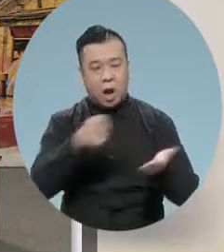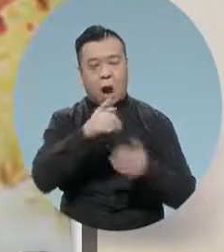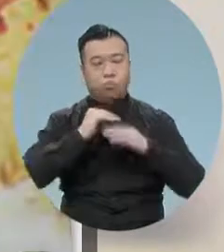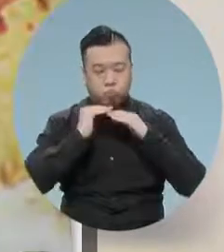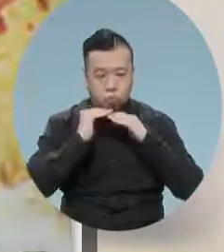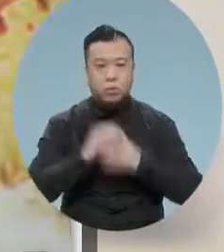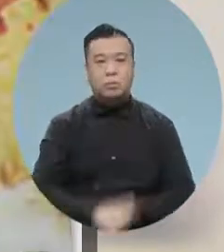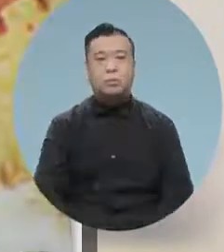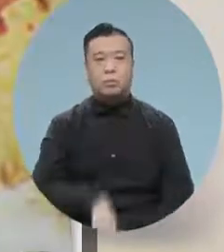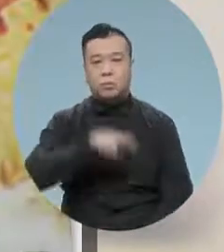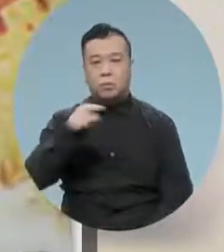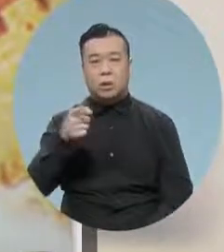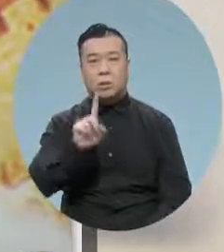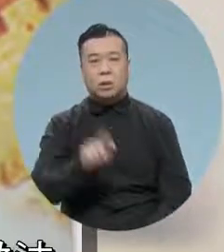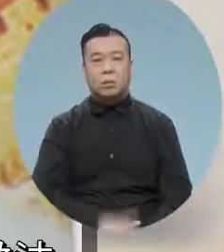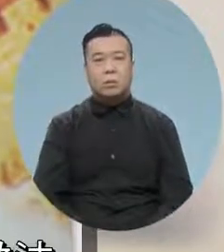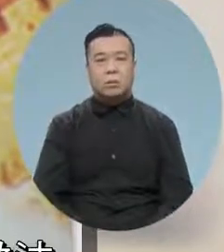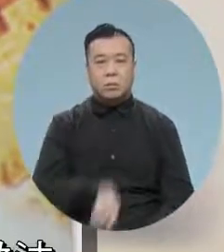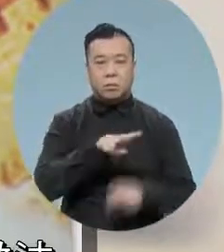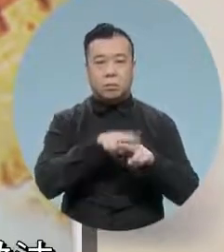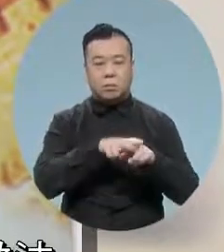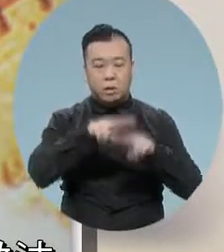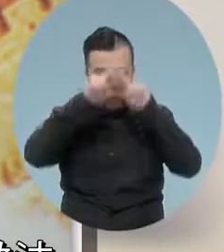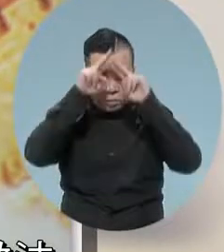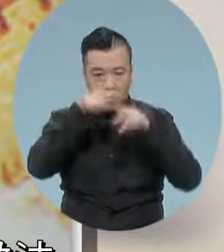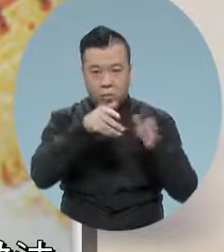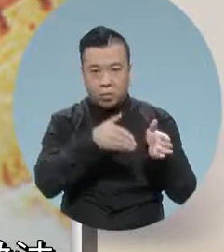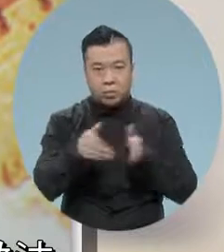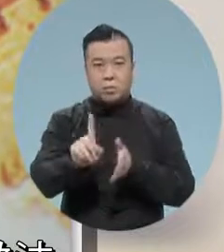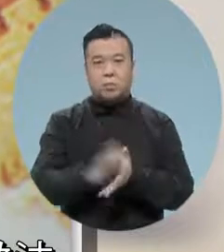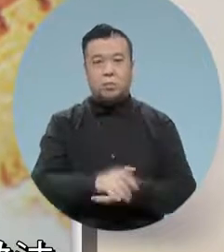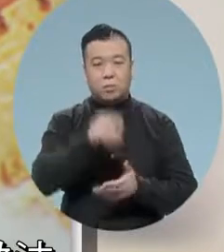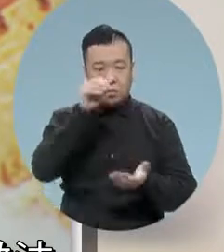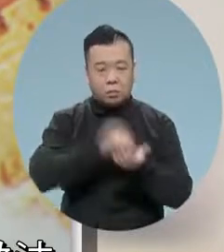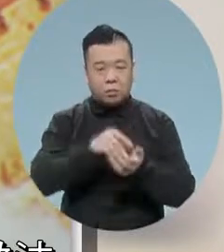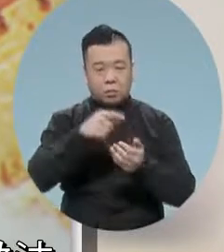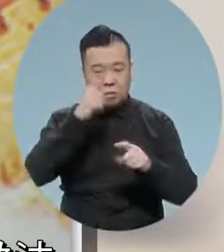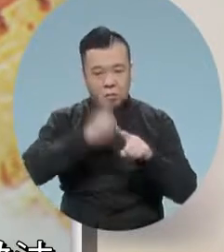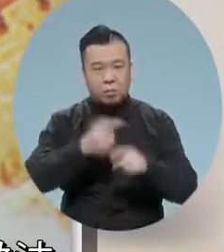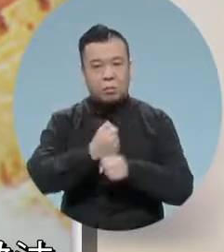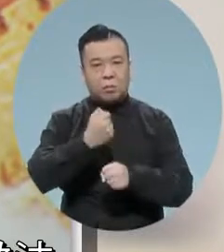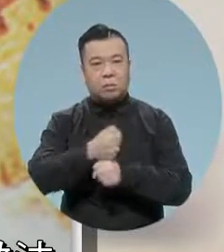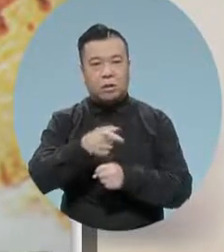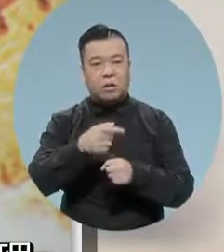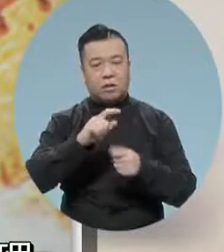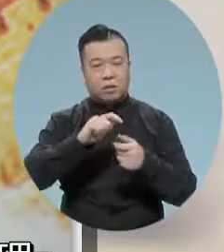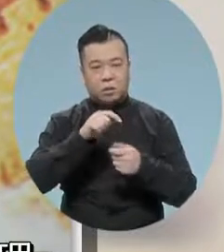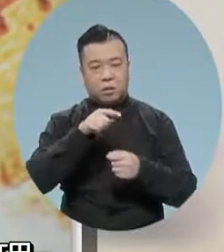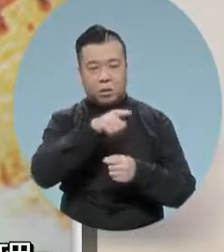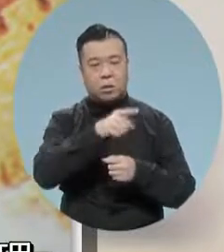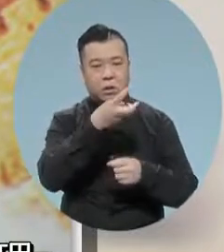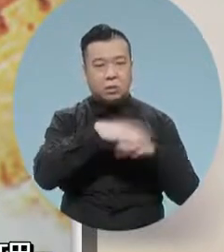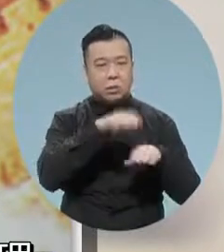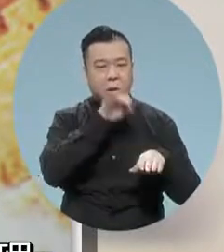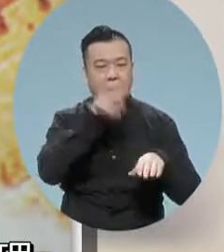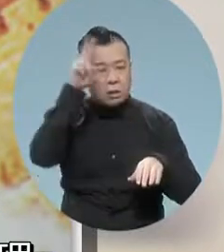待。另外，我哋要睇到喺中国共产党嘅过程里边实事求是嘅做法，就系邓小平